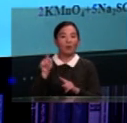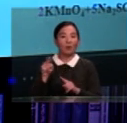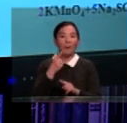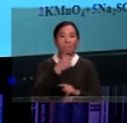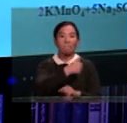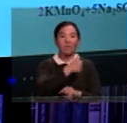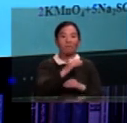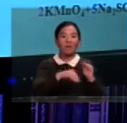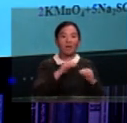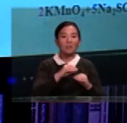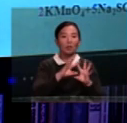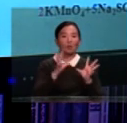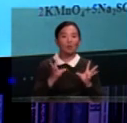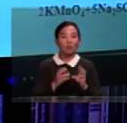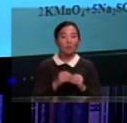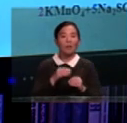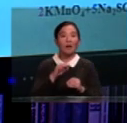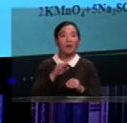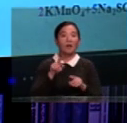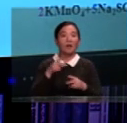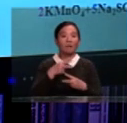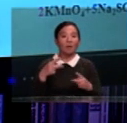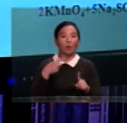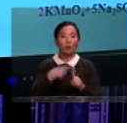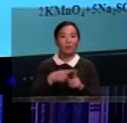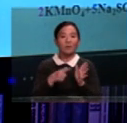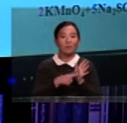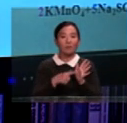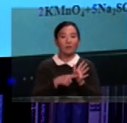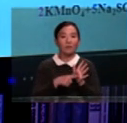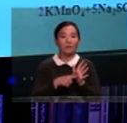первой реакции сумма зарядов равна плюс 7.